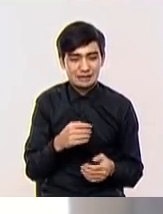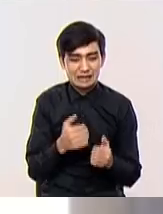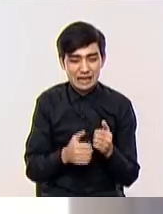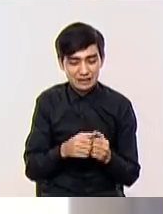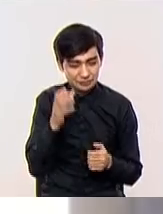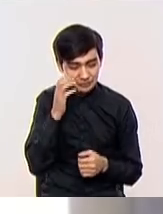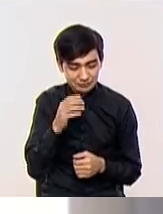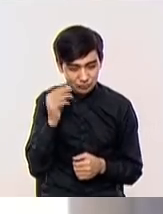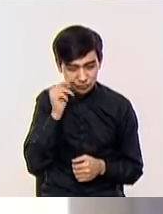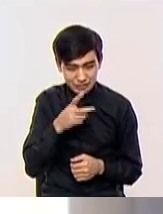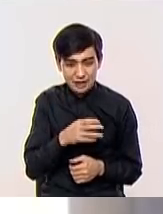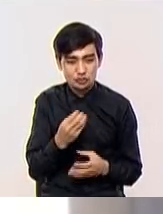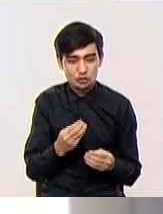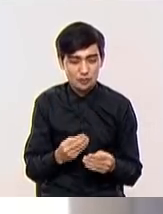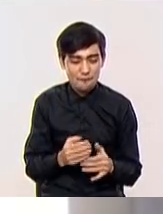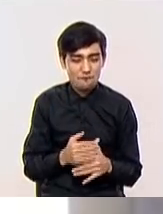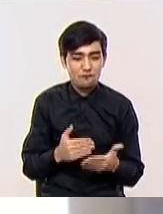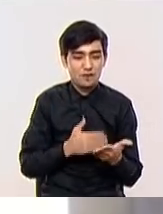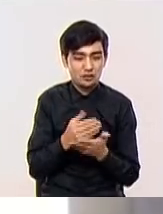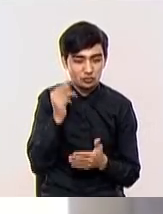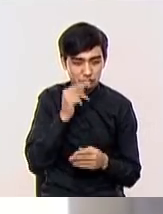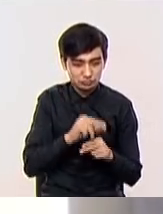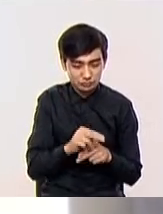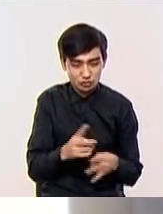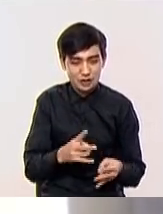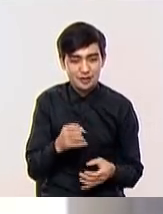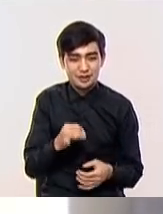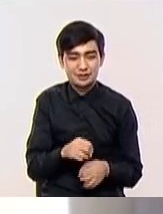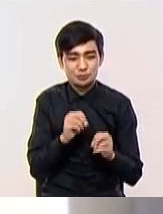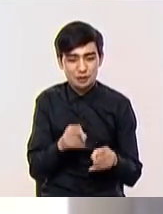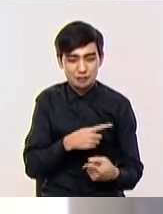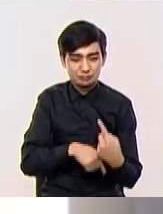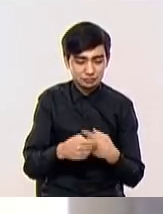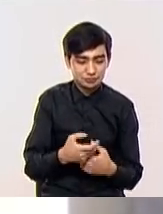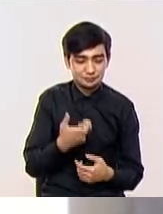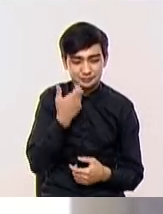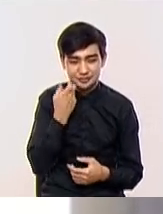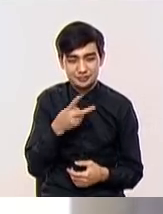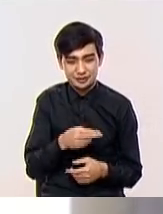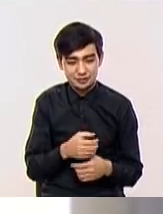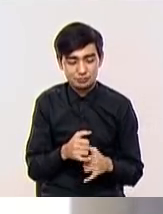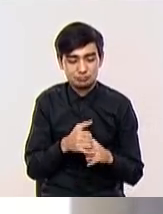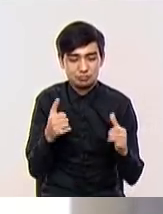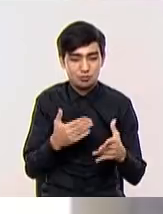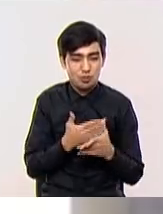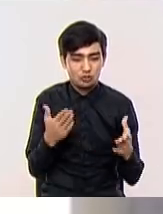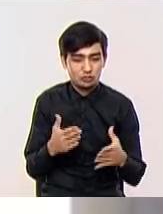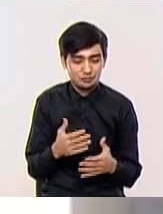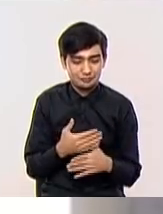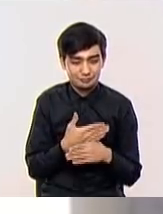білім беру, қосымша білім беру, арнайы кәсіби білімді алуға мүмкіншілігін көбейту